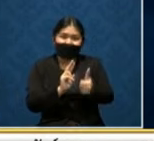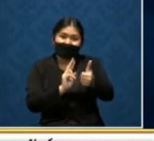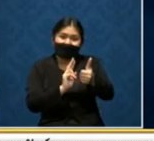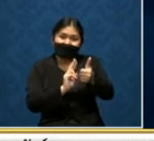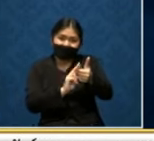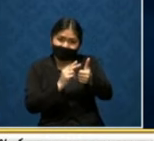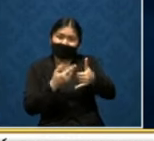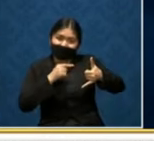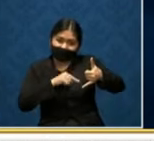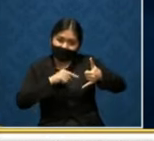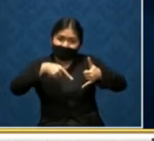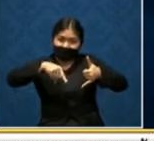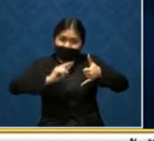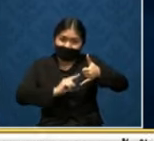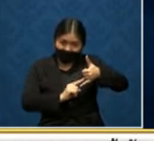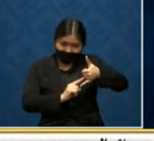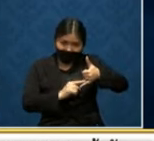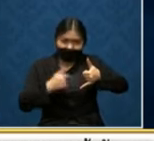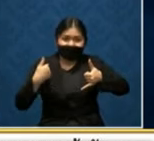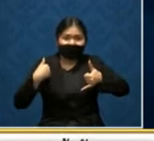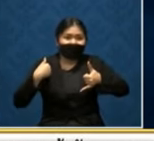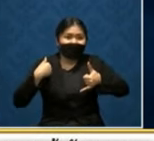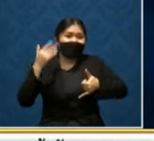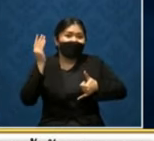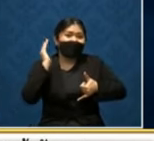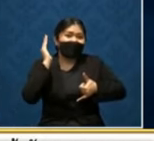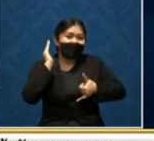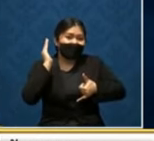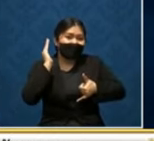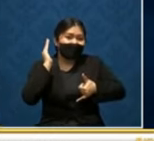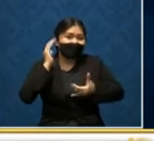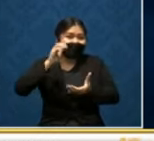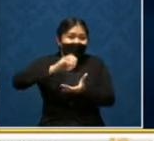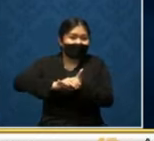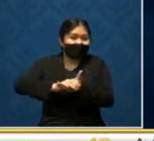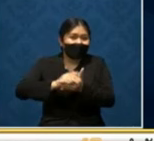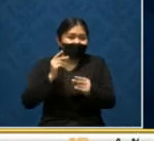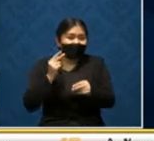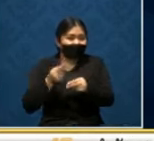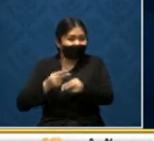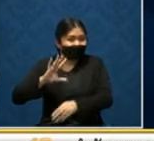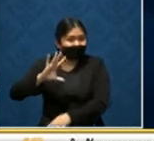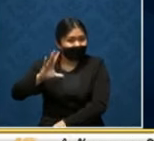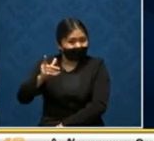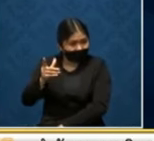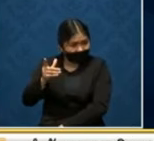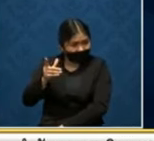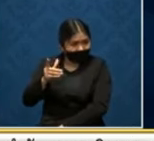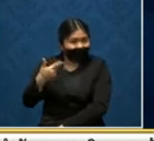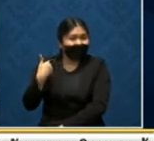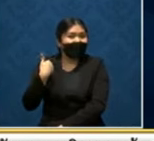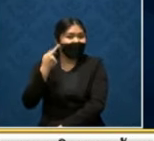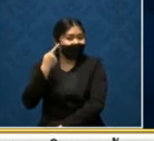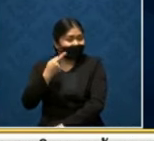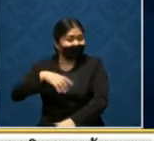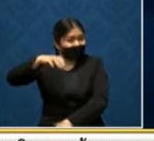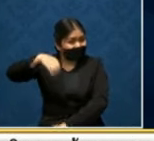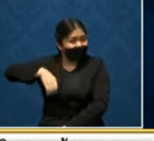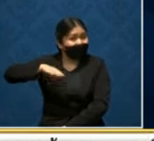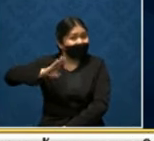เทศบาลพานท่านนี้มีสามีเป็นนายชช้างซึ่งเป็นบริษัทตัวแทนค้าศาล